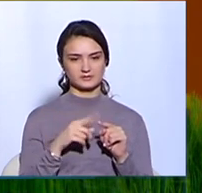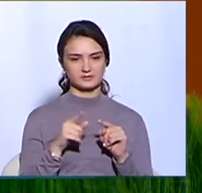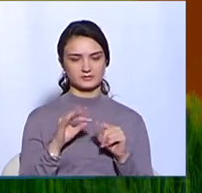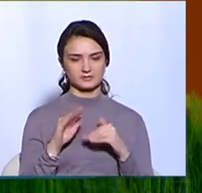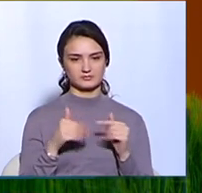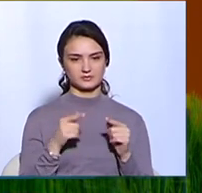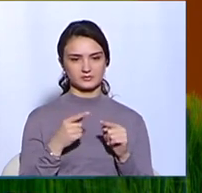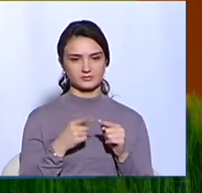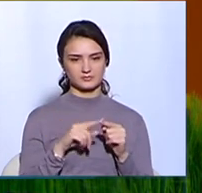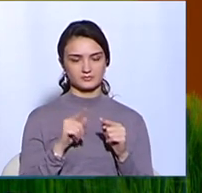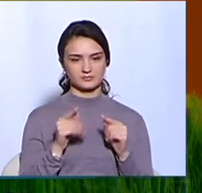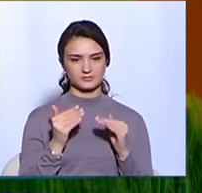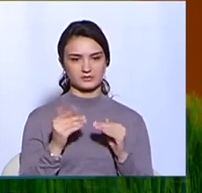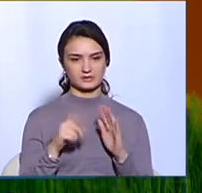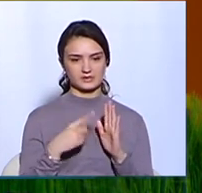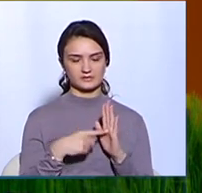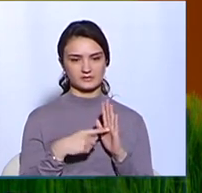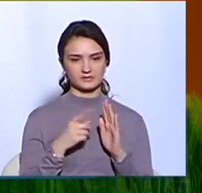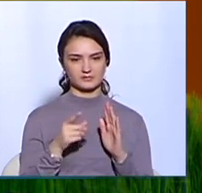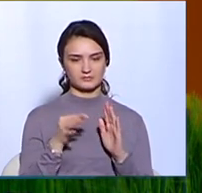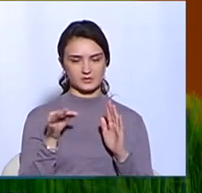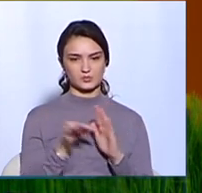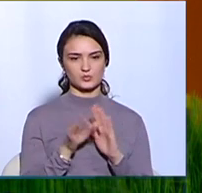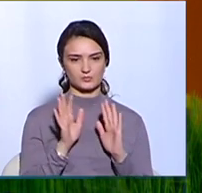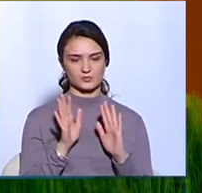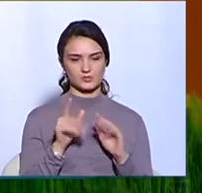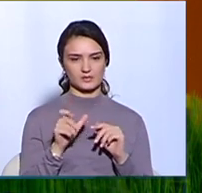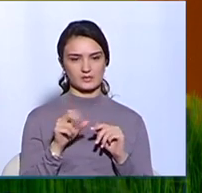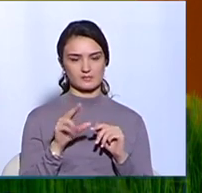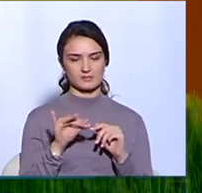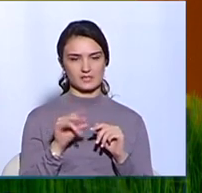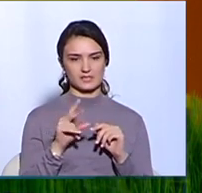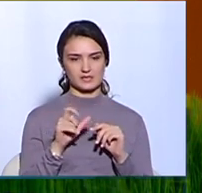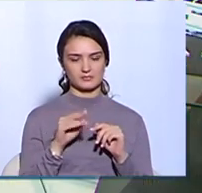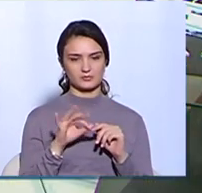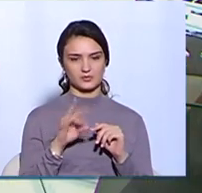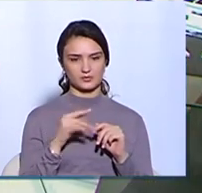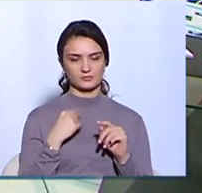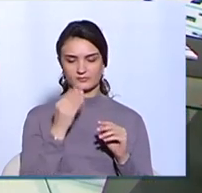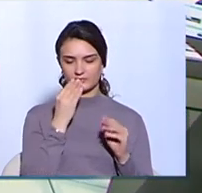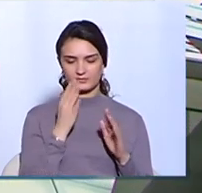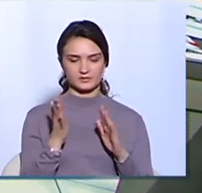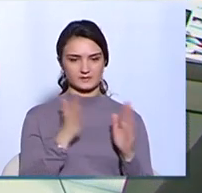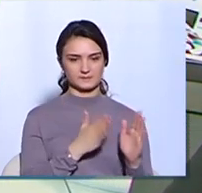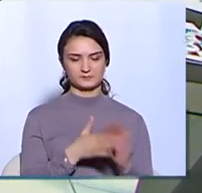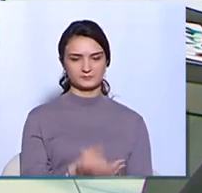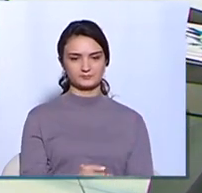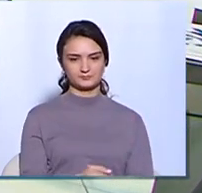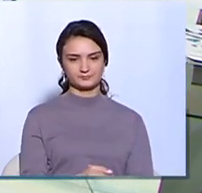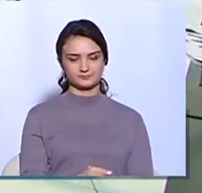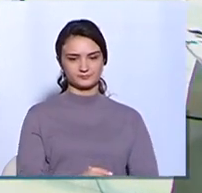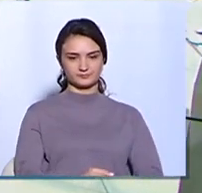ასე შემდეგ. ამიტომ თქვენ ამ კითხვაზე ამომწურავ პასუხს მხოლოდ ეპილეპტოლოგი გაქცევთ, მე გადავინაცვლებ კვების ზონაში